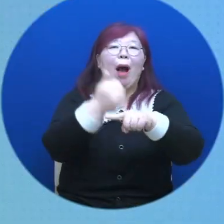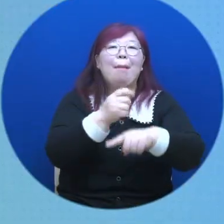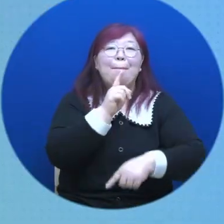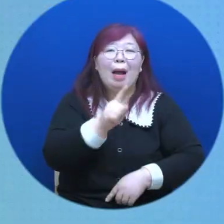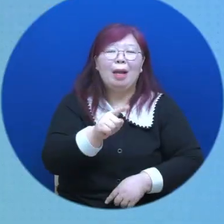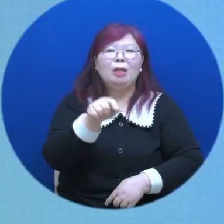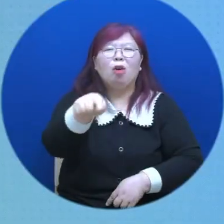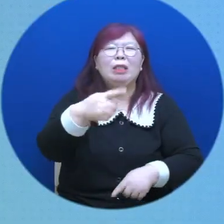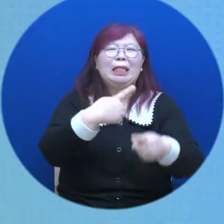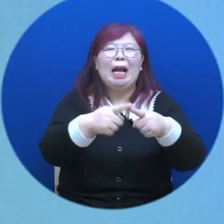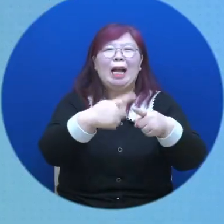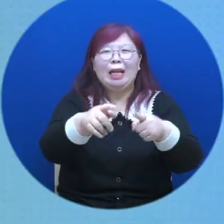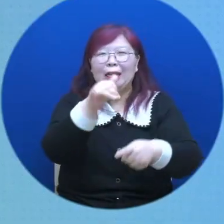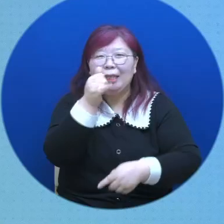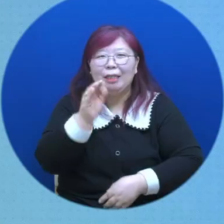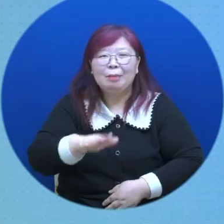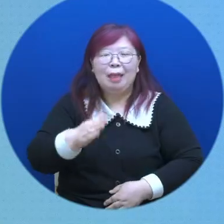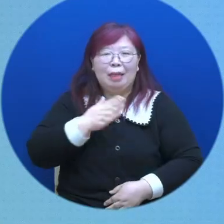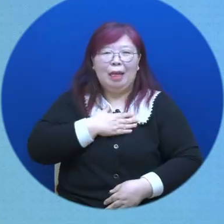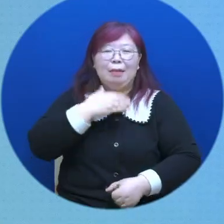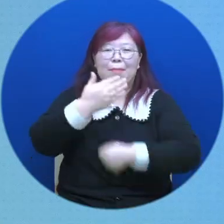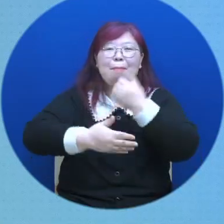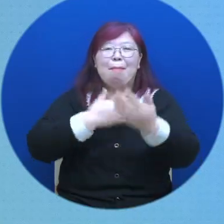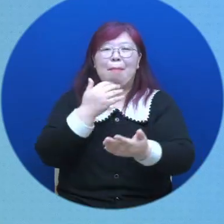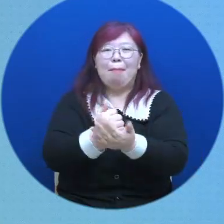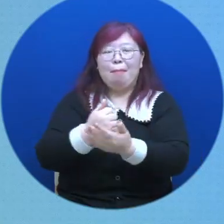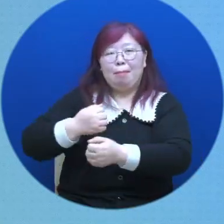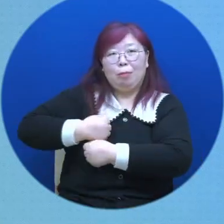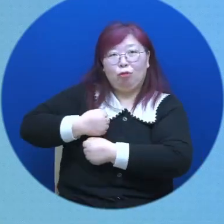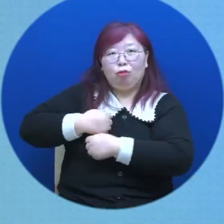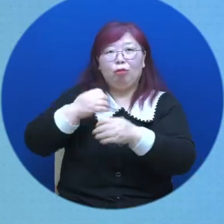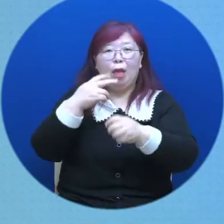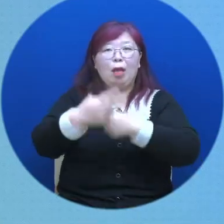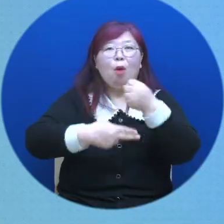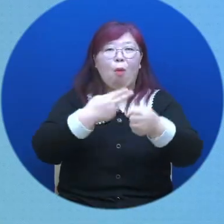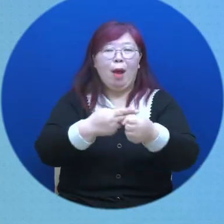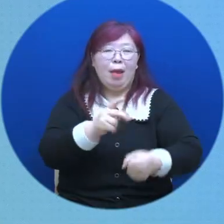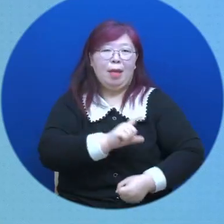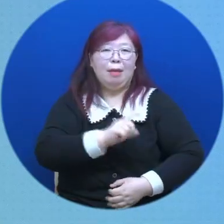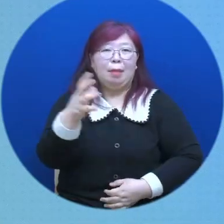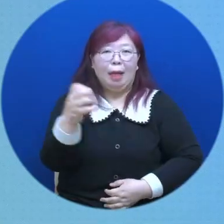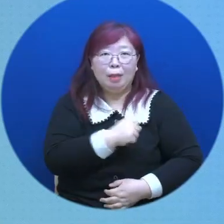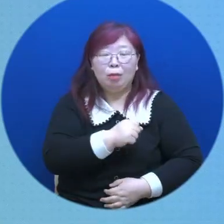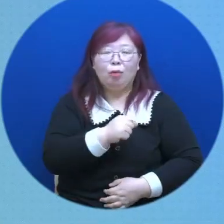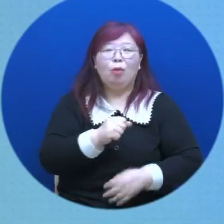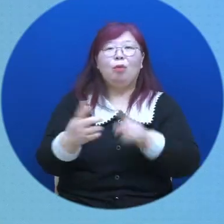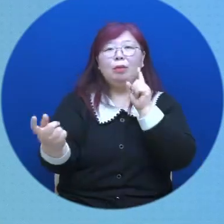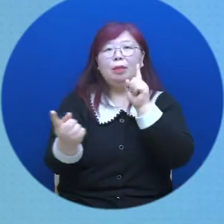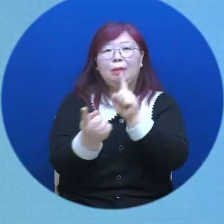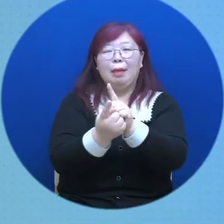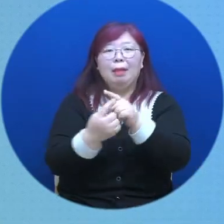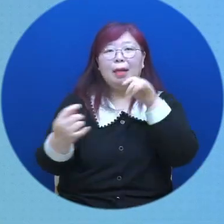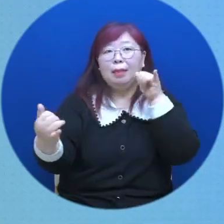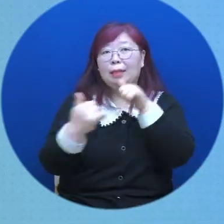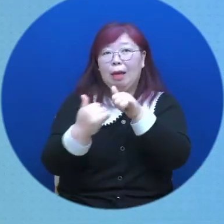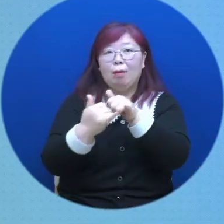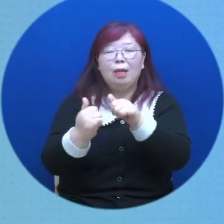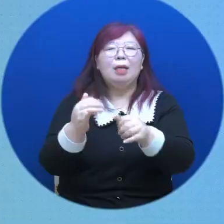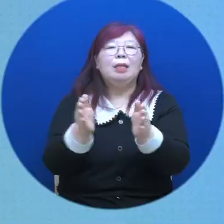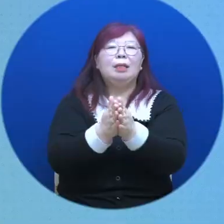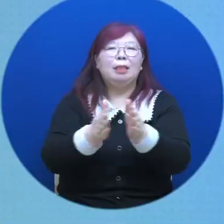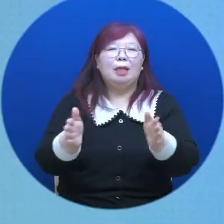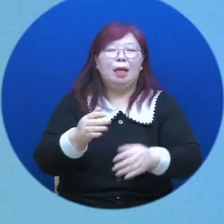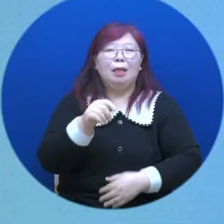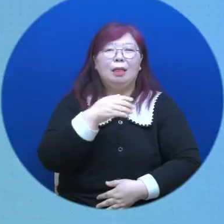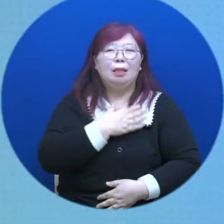이름으로 내게 간다. 너로 하여금 이 전쟁에 칼과 창에 있는 것이 아니라 여호와 하나님에게 있다는